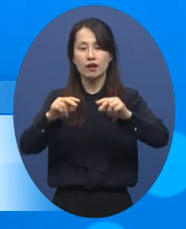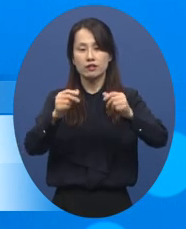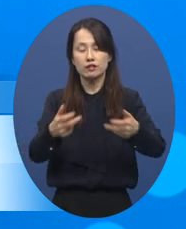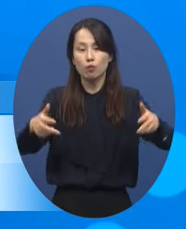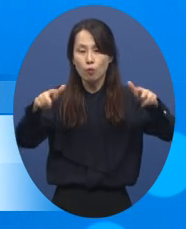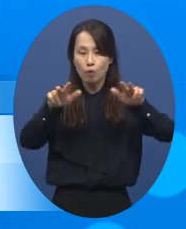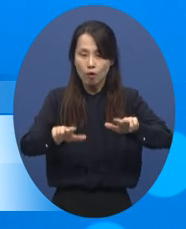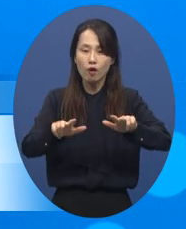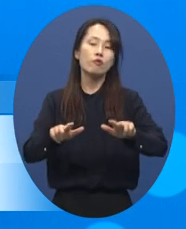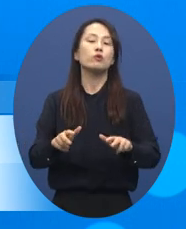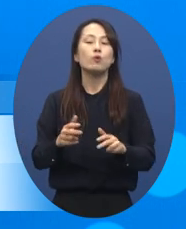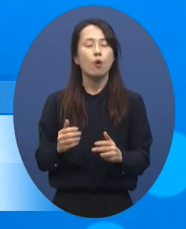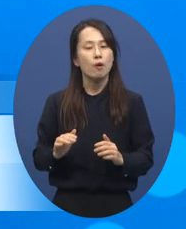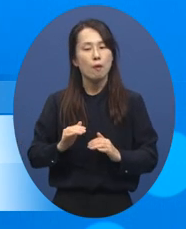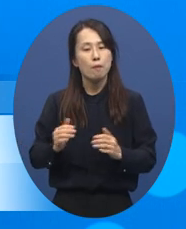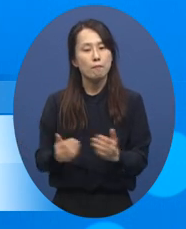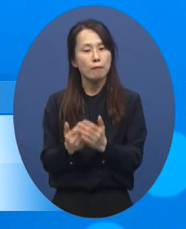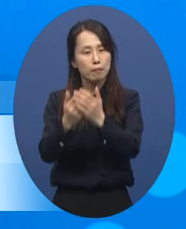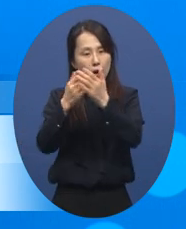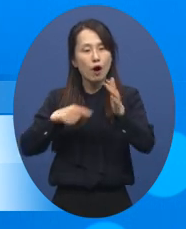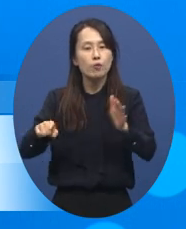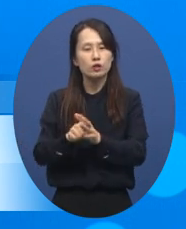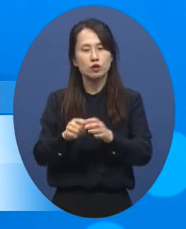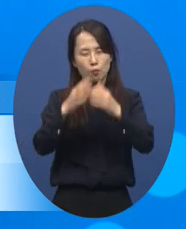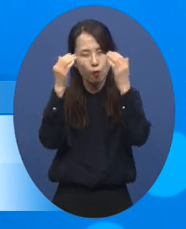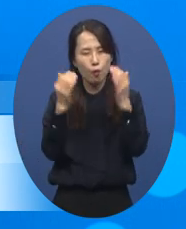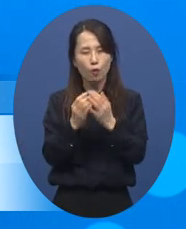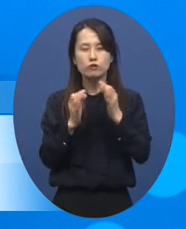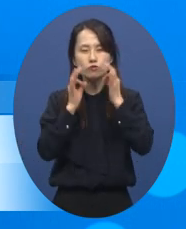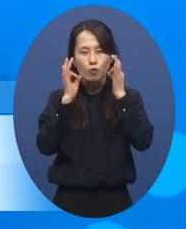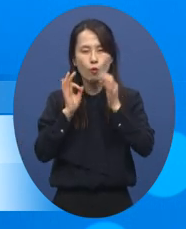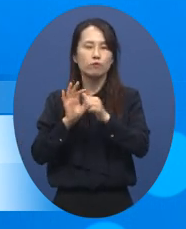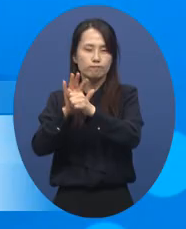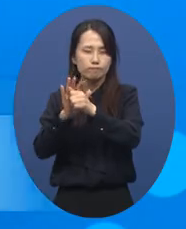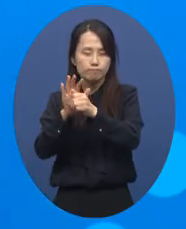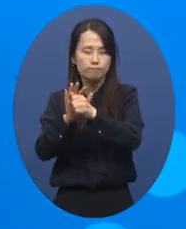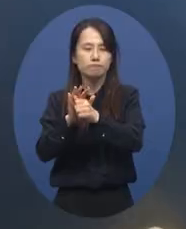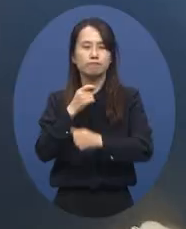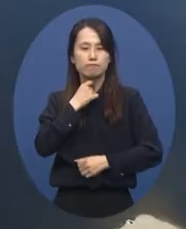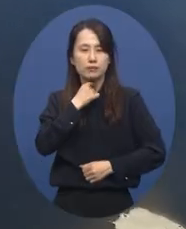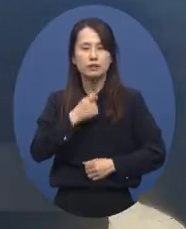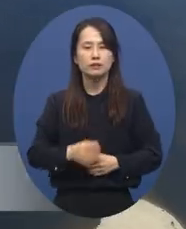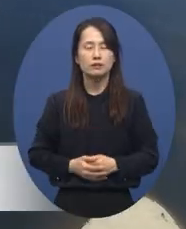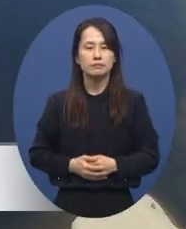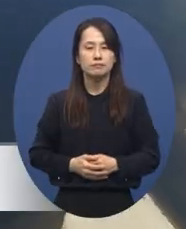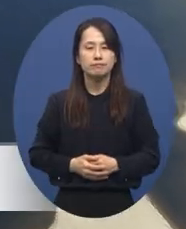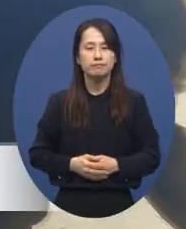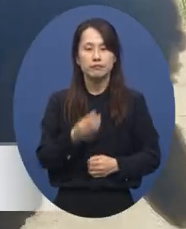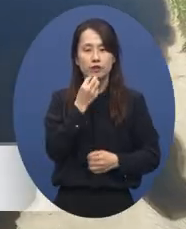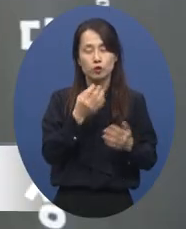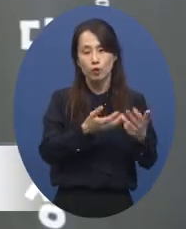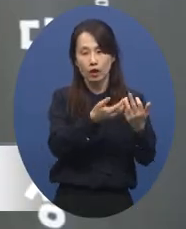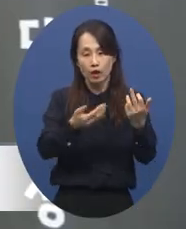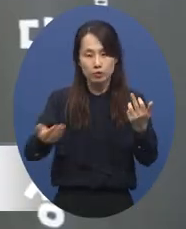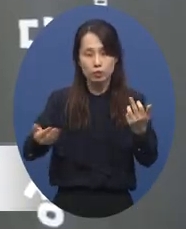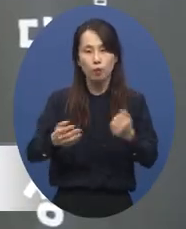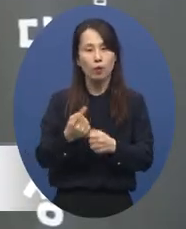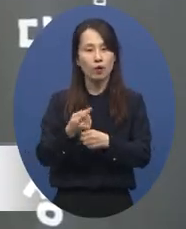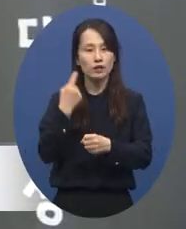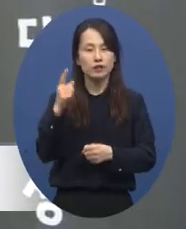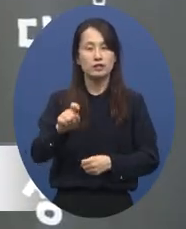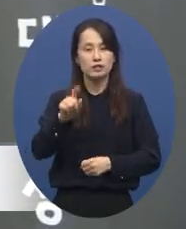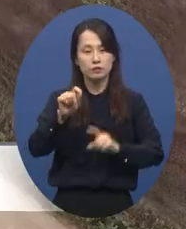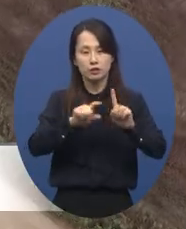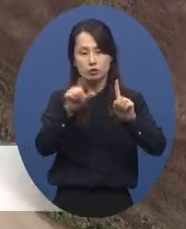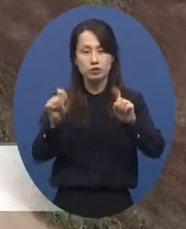지질공원으로 성장할 수 있도록 모든 지원을 아끼지 않겠습니다. 경기도와 강원도는 지난해 11월